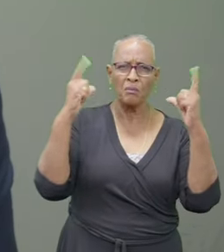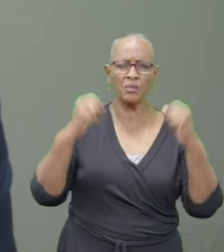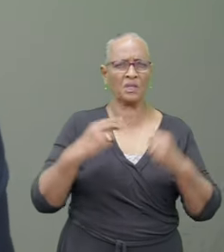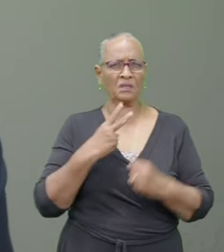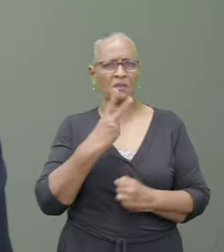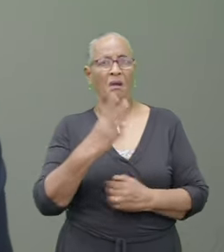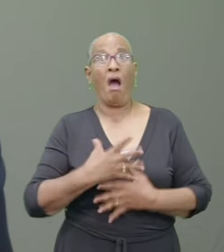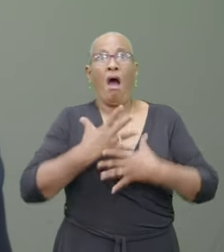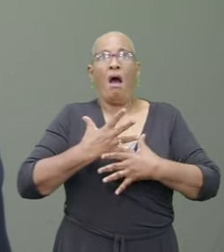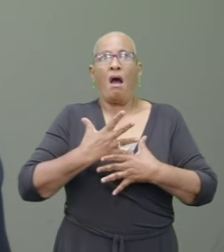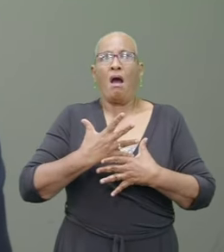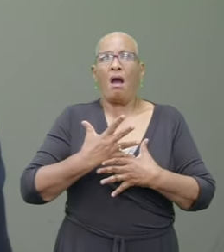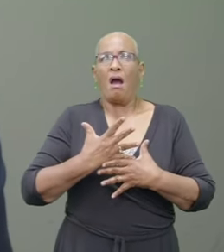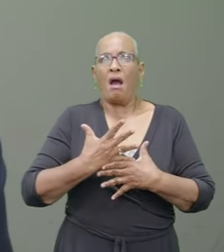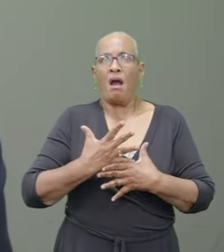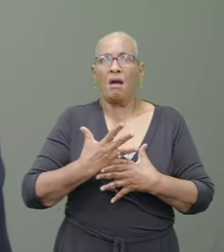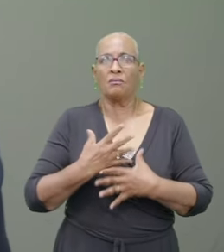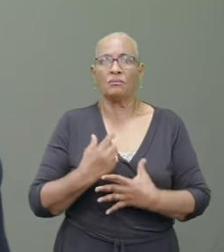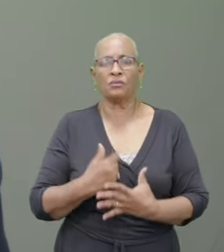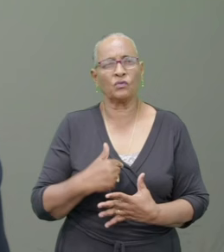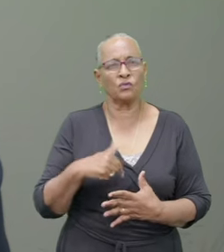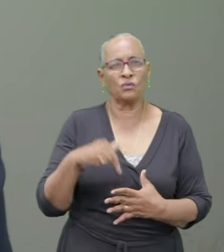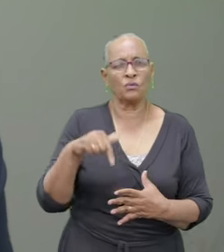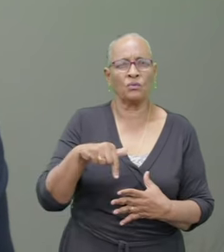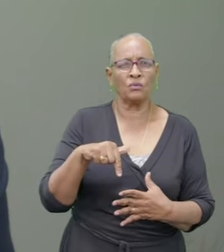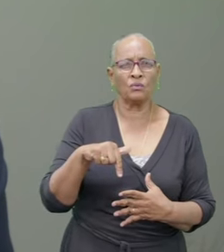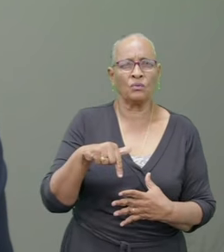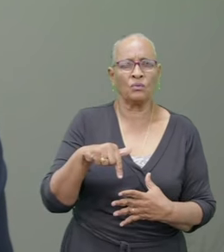of geschokt door een bericht dat er